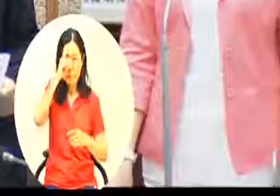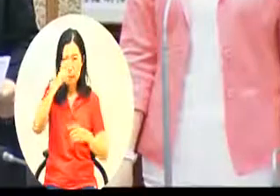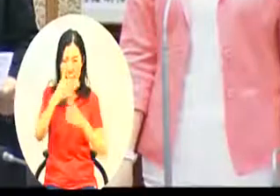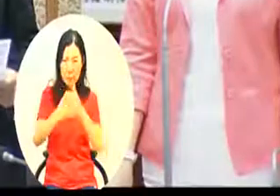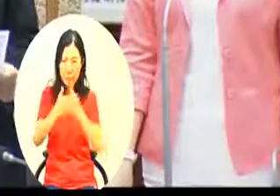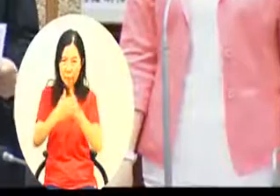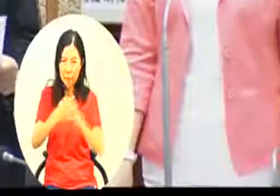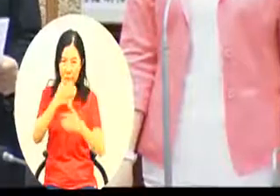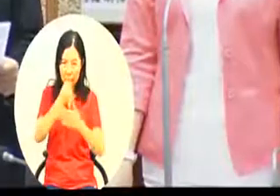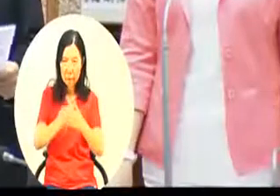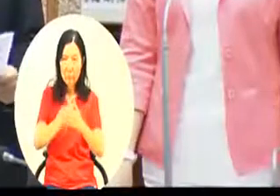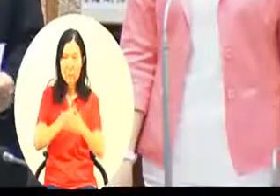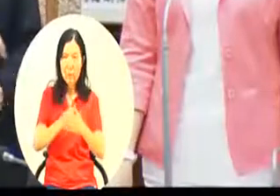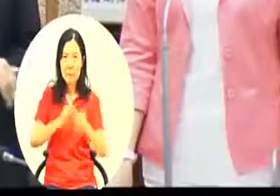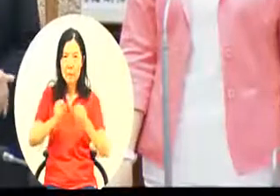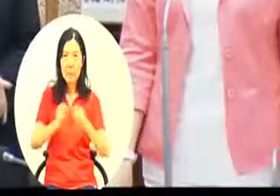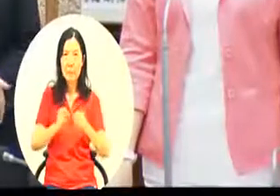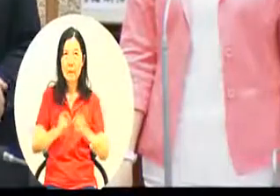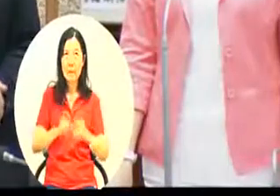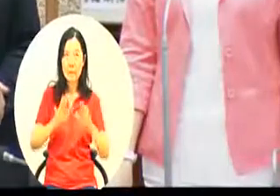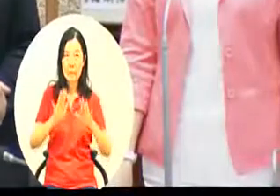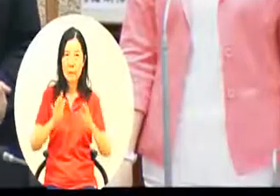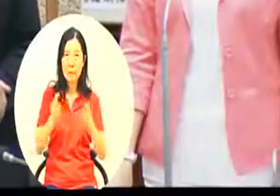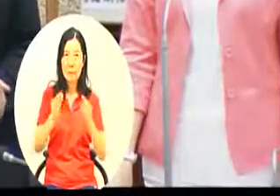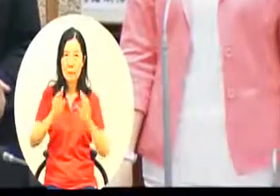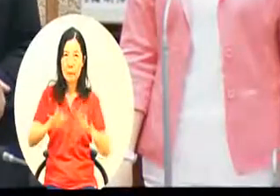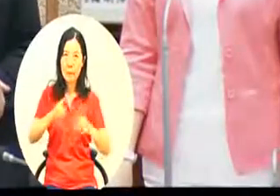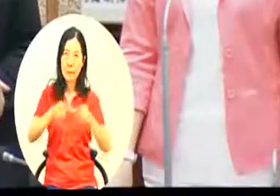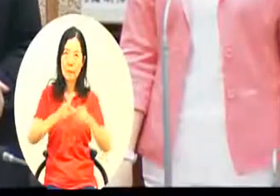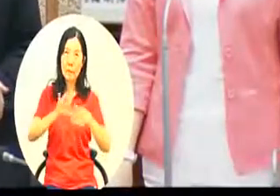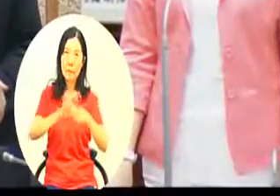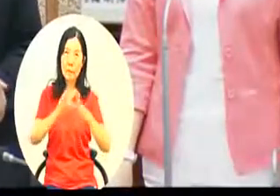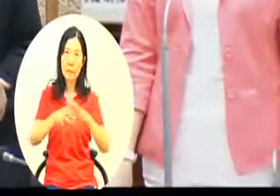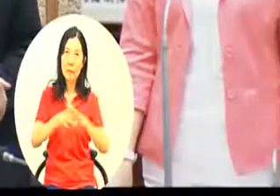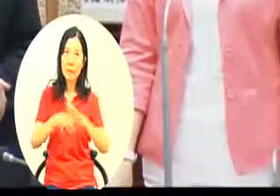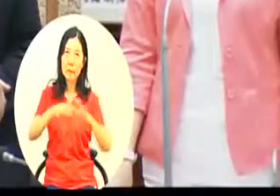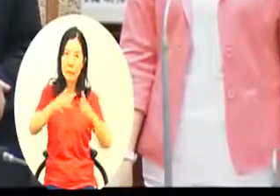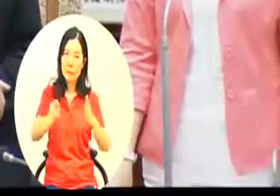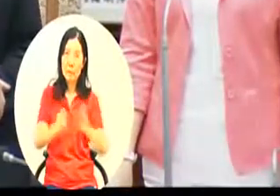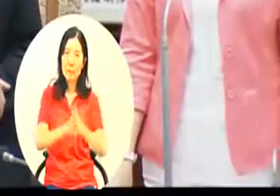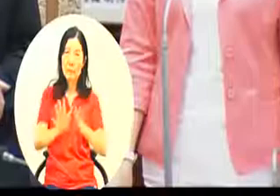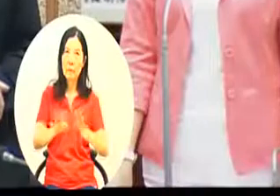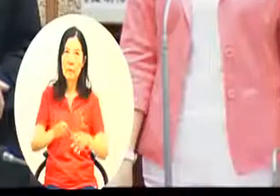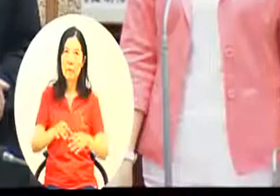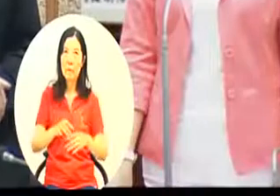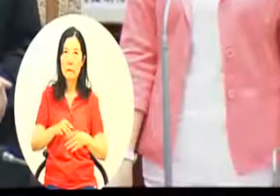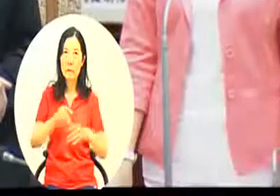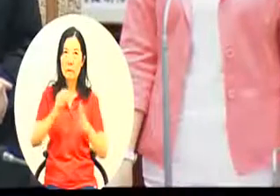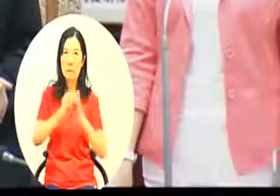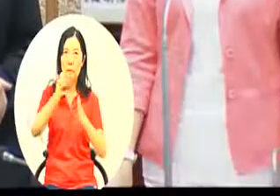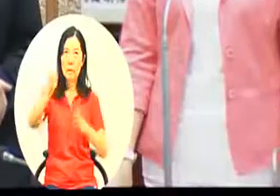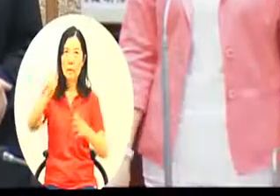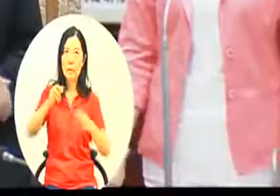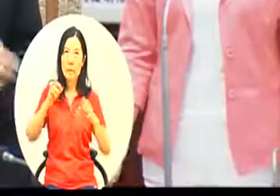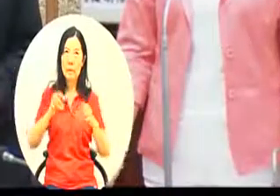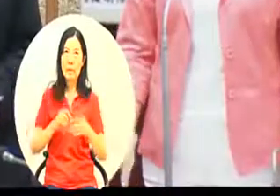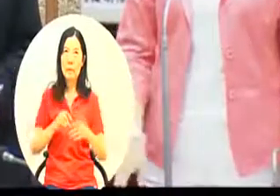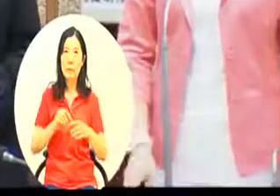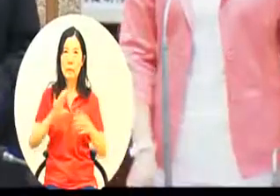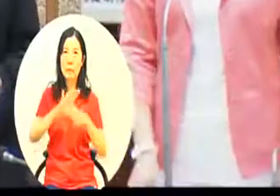保存的计划，以及呢，像今年那个文化部那个包含文资局的这个施国荣的局长跟这文资委